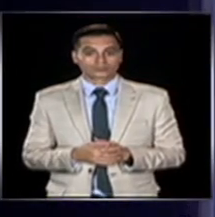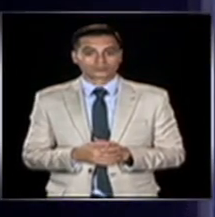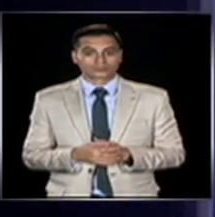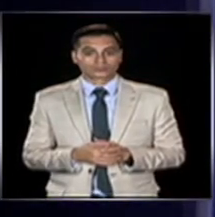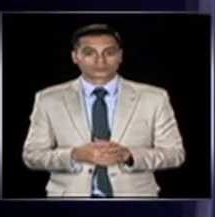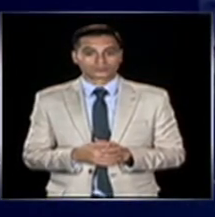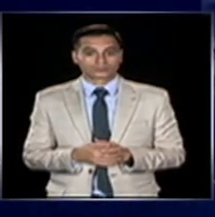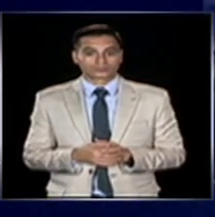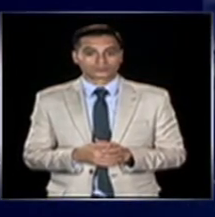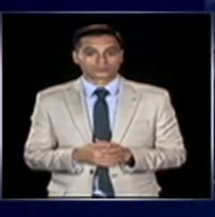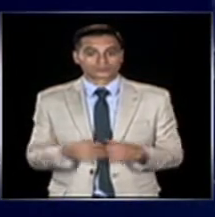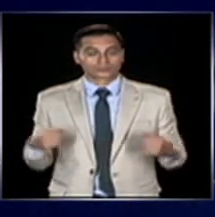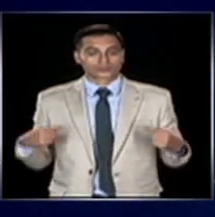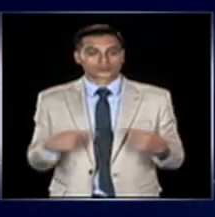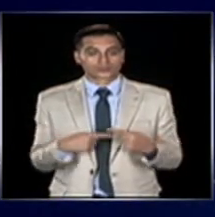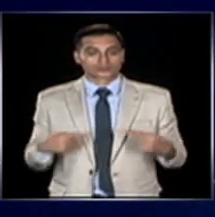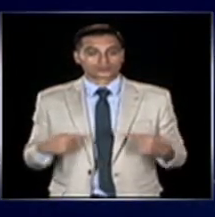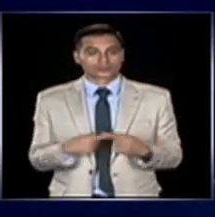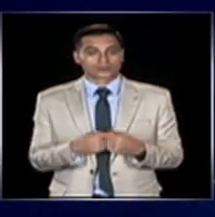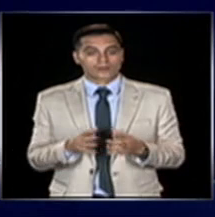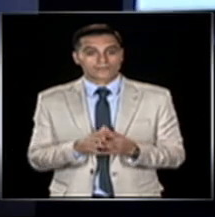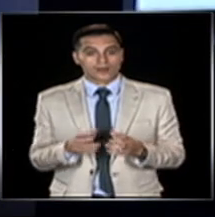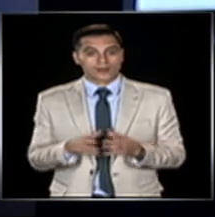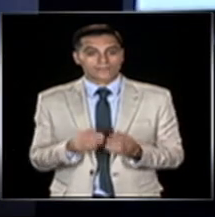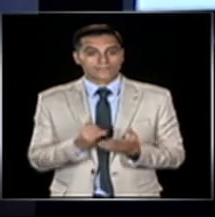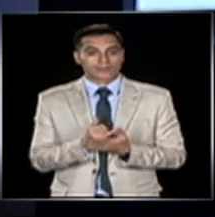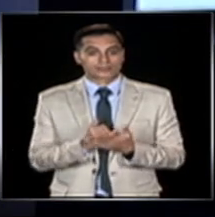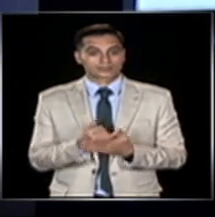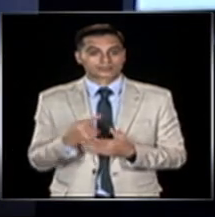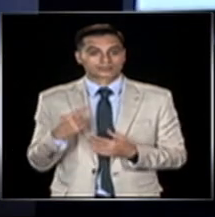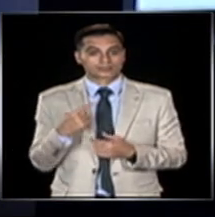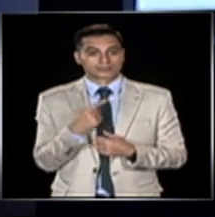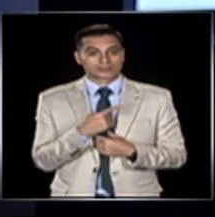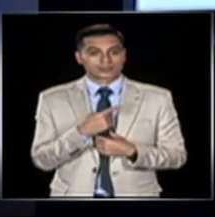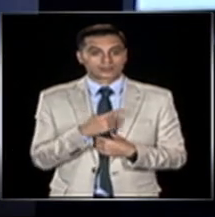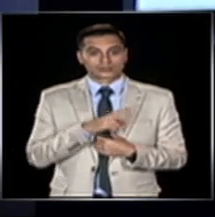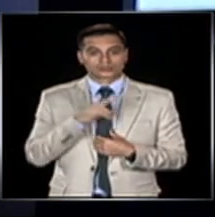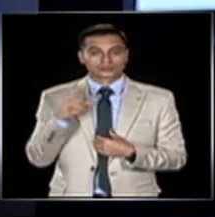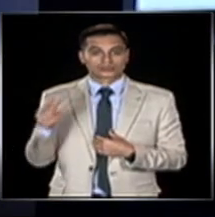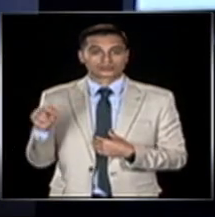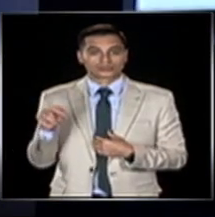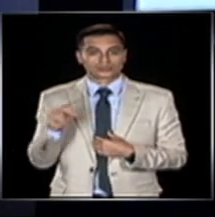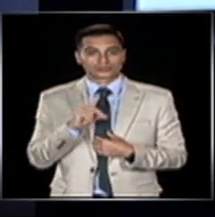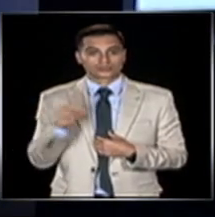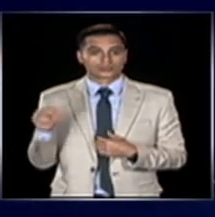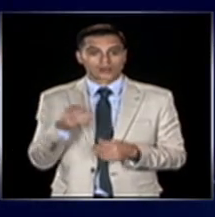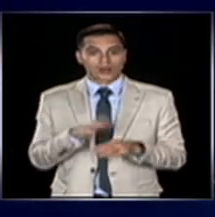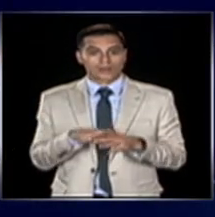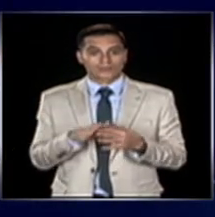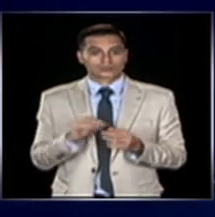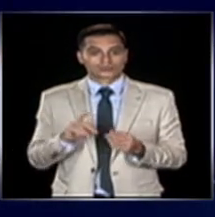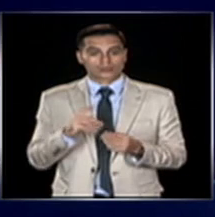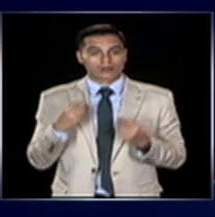سويتش. في الحالة دي مدرسة جمال عبد الناصر هتختار موضوع السؤال. تحب تسأله في إيه؟ رياضة إن شاء الله.